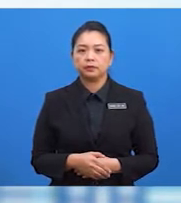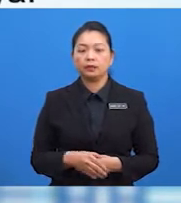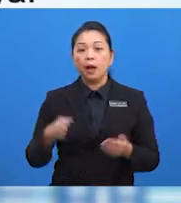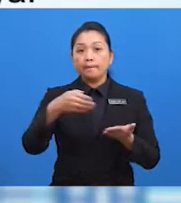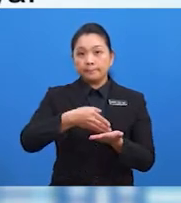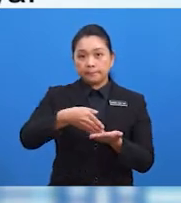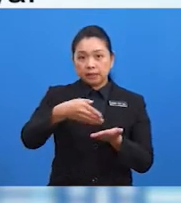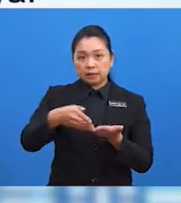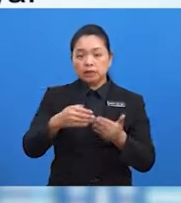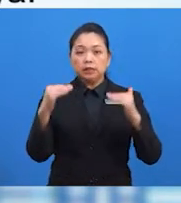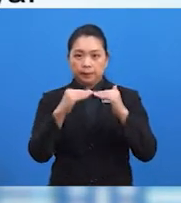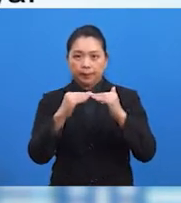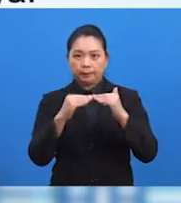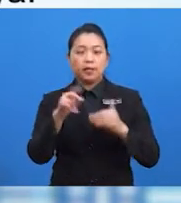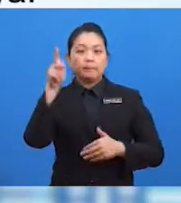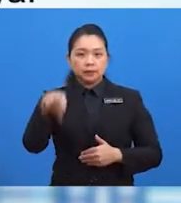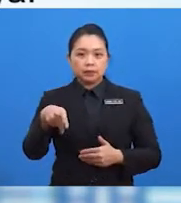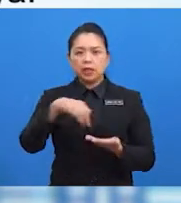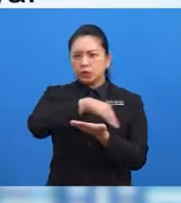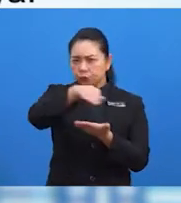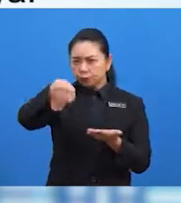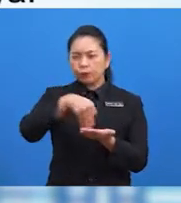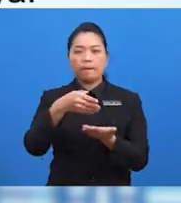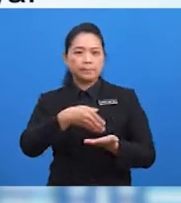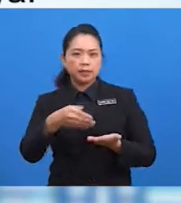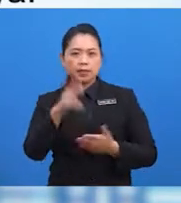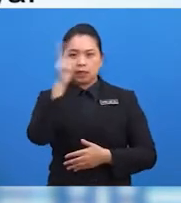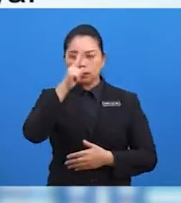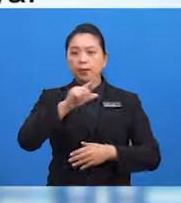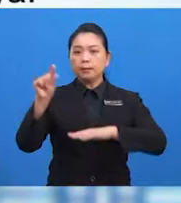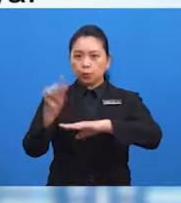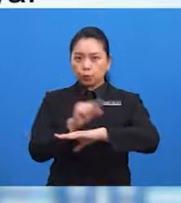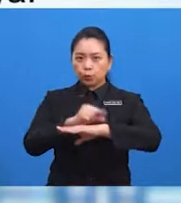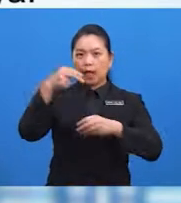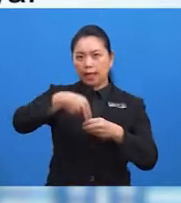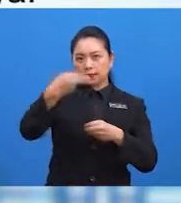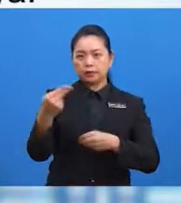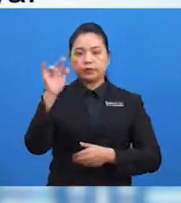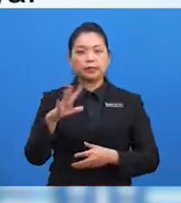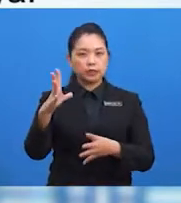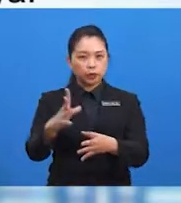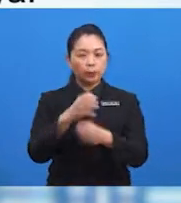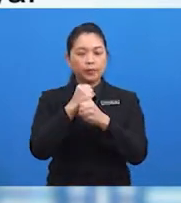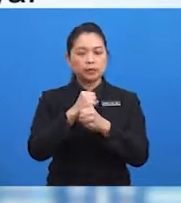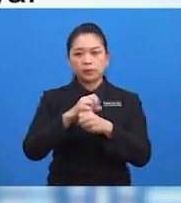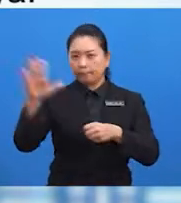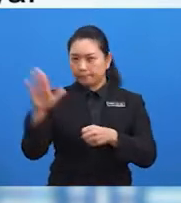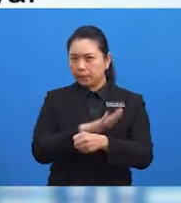Belanjawan seimbang memastikan semua perbelanjaan kerajaan menggunakan hasil yang diperoleh